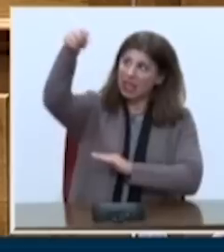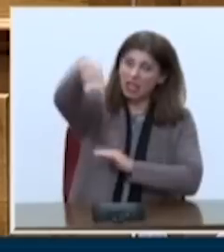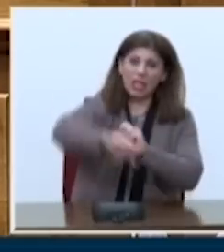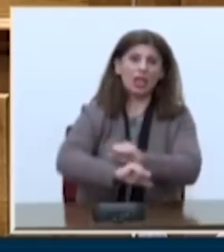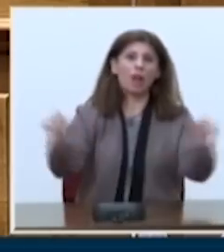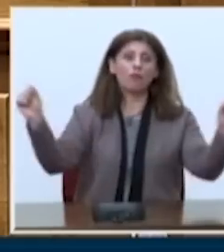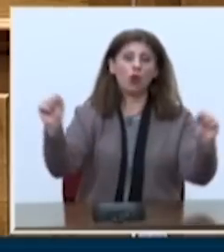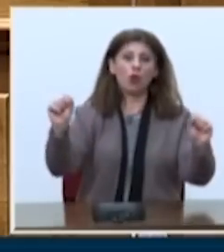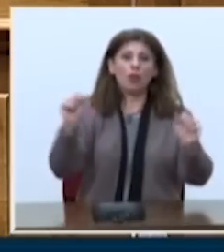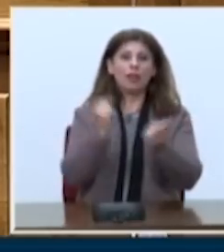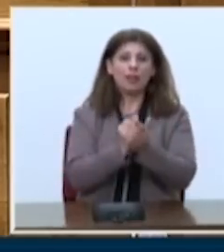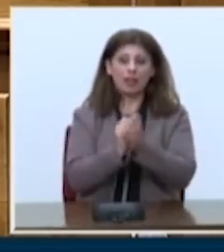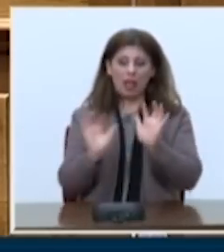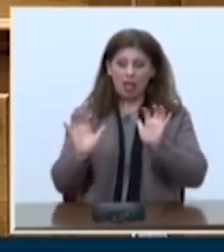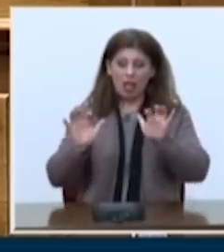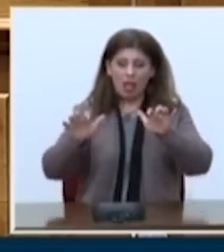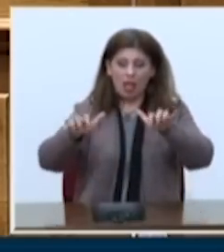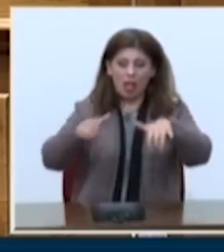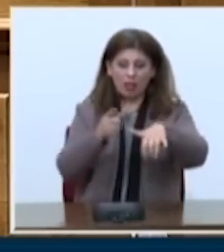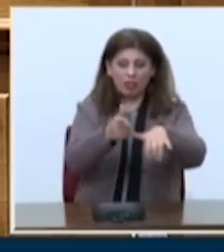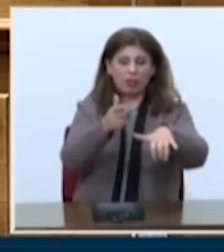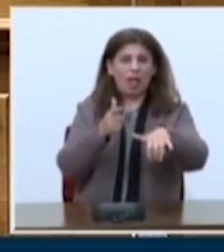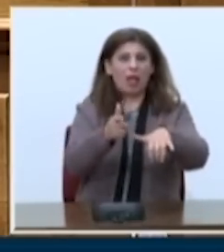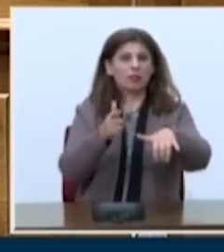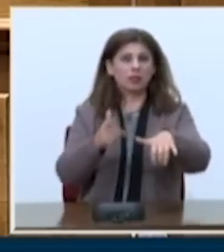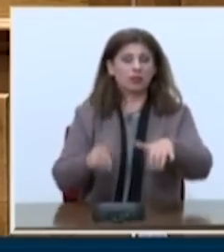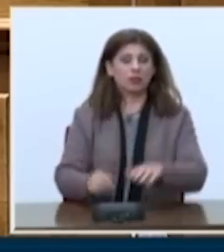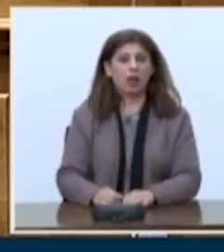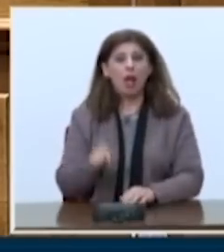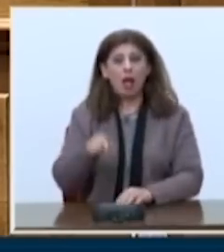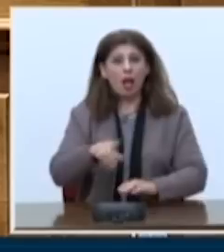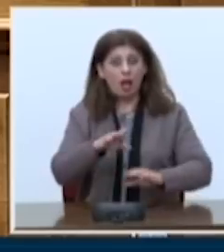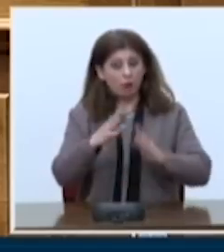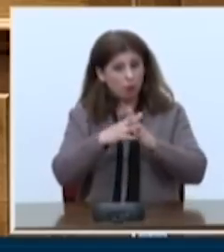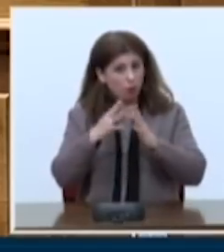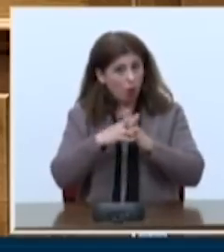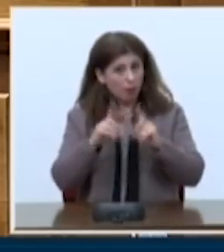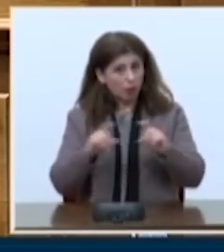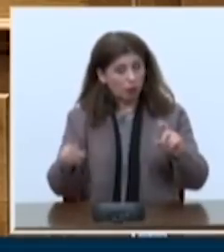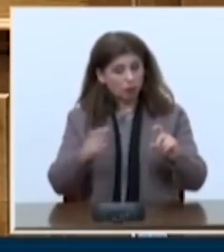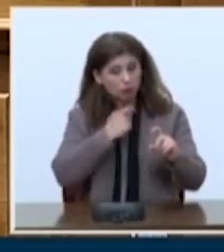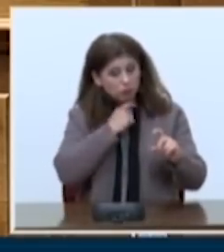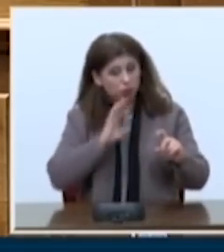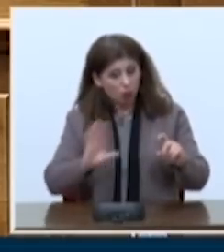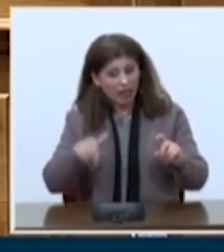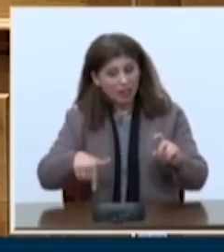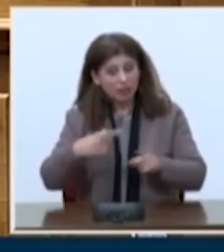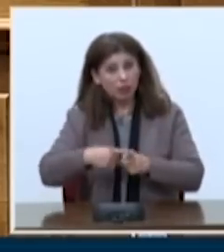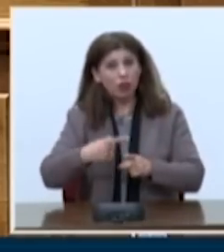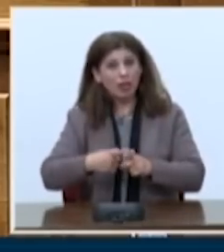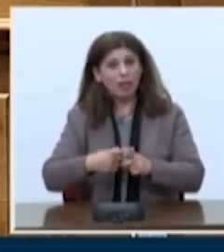τα δημοσιεύματα, δηλαδή πολεμικό υλικό που είναι και χρήσιμο για την άμυνα της δικής μας